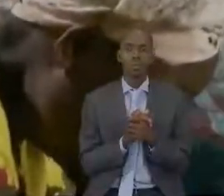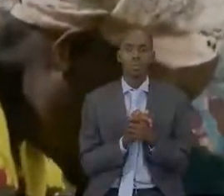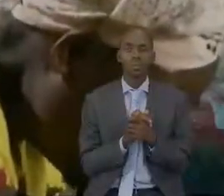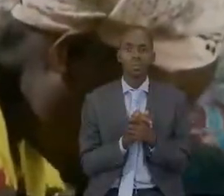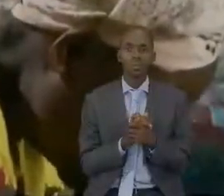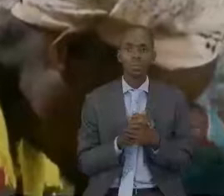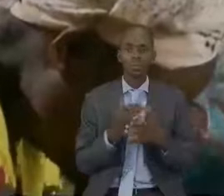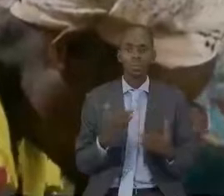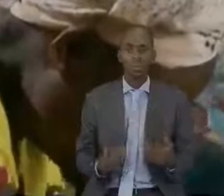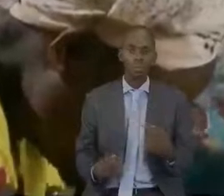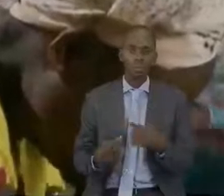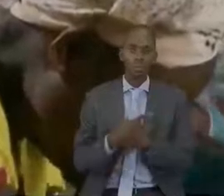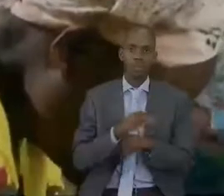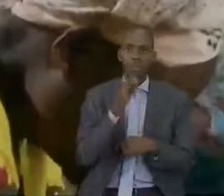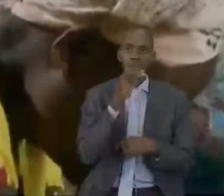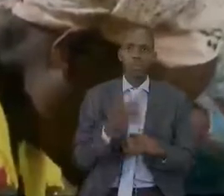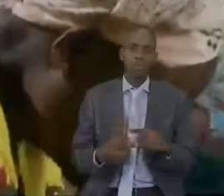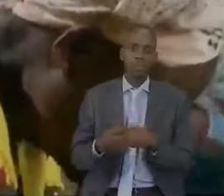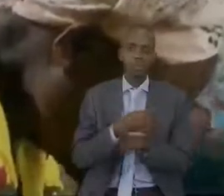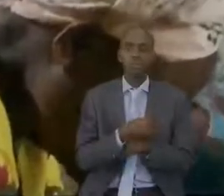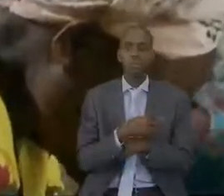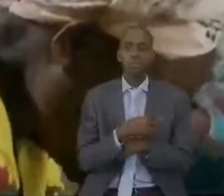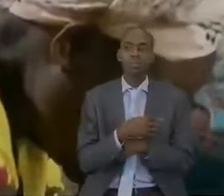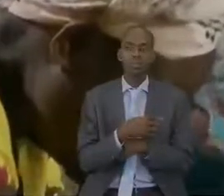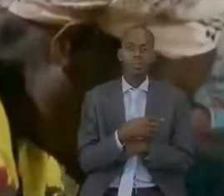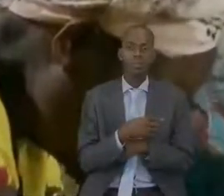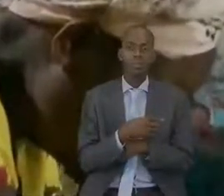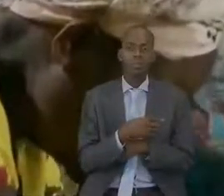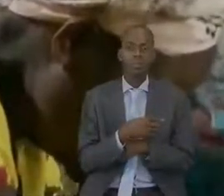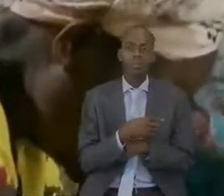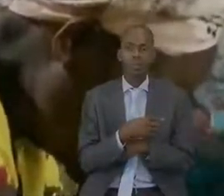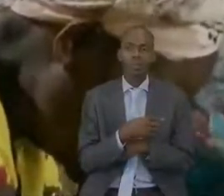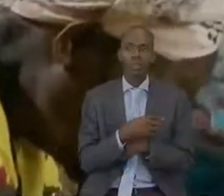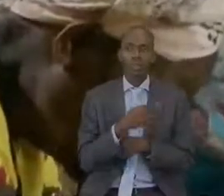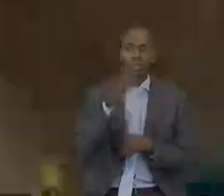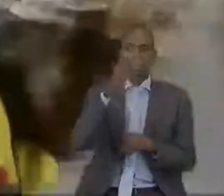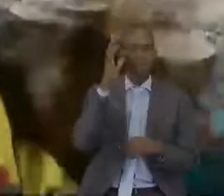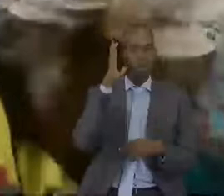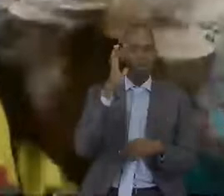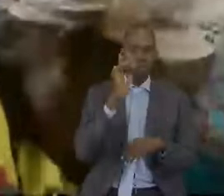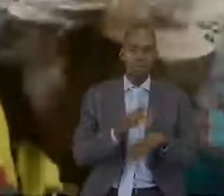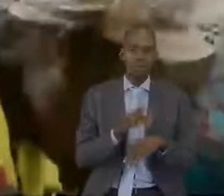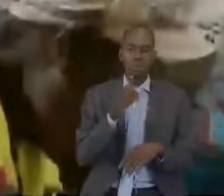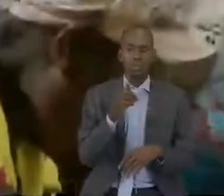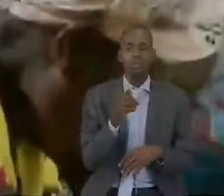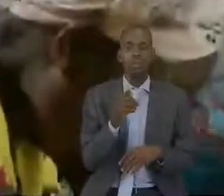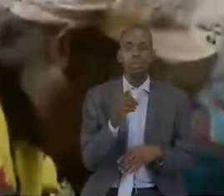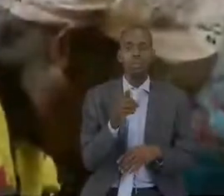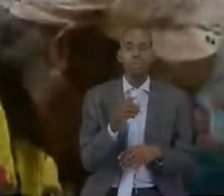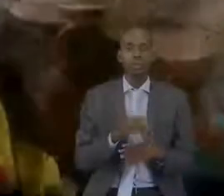Aujourd'hui, c'est ton jour. C'est notre jour. Dieu va te toucher.